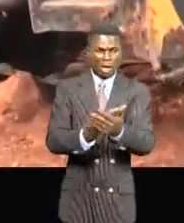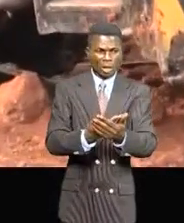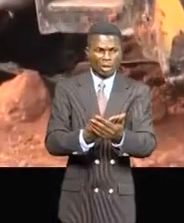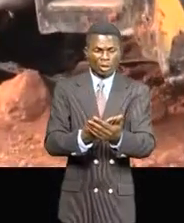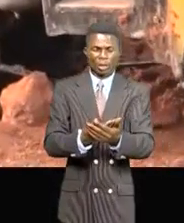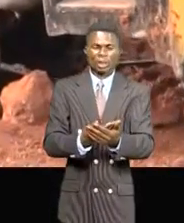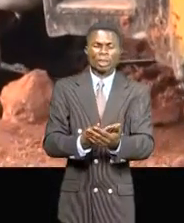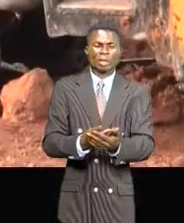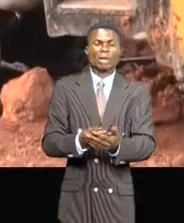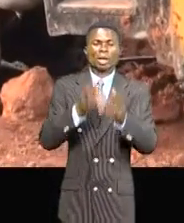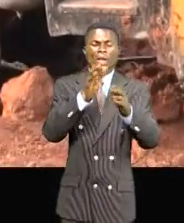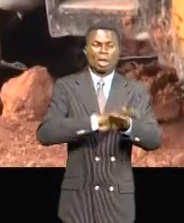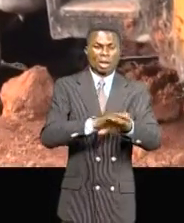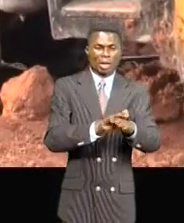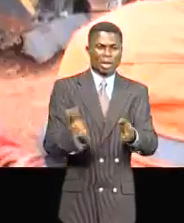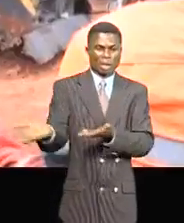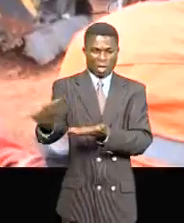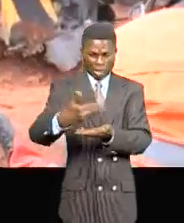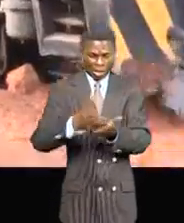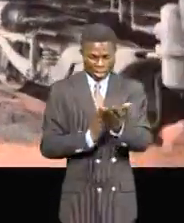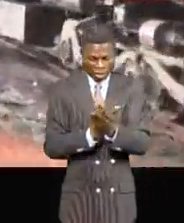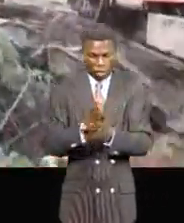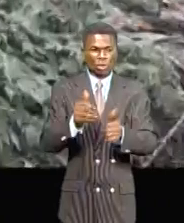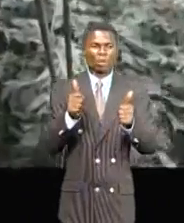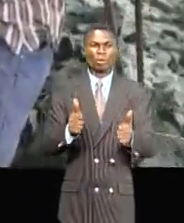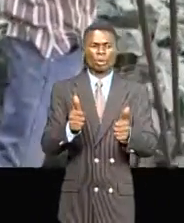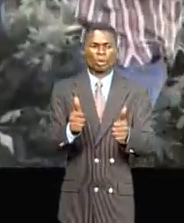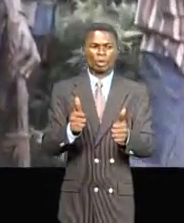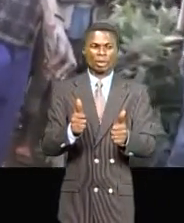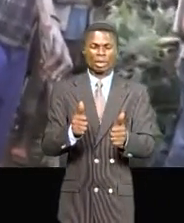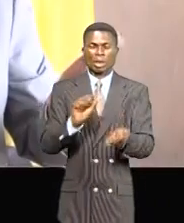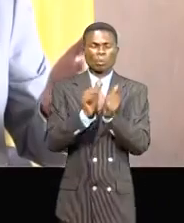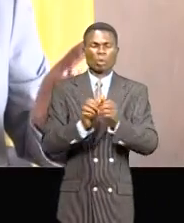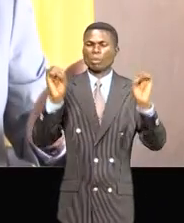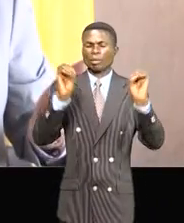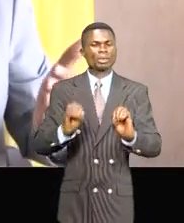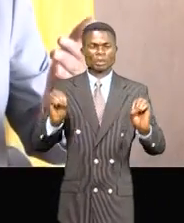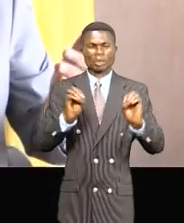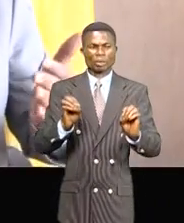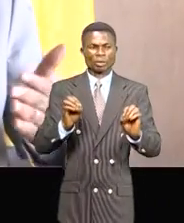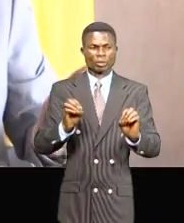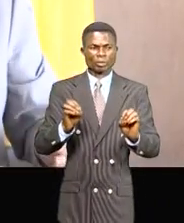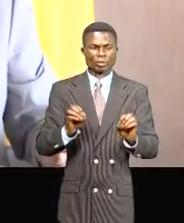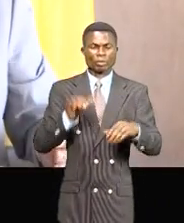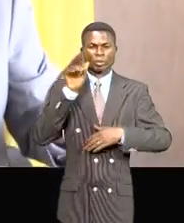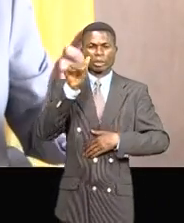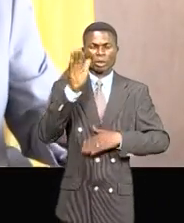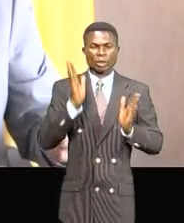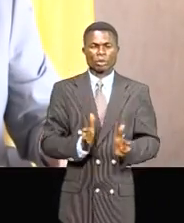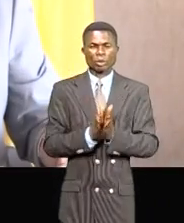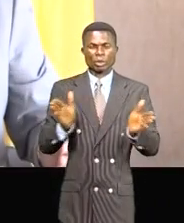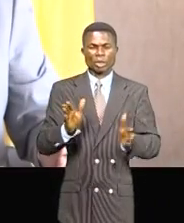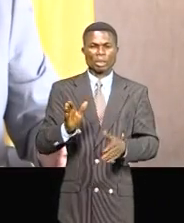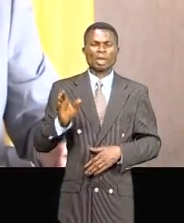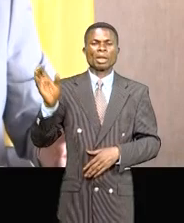la locomotive sur les rails en toute sécurité et sans aucun incident. Le directeur général de la